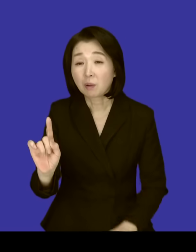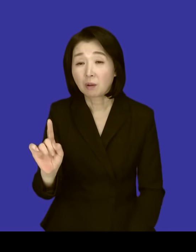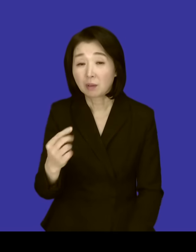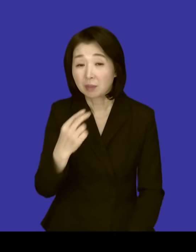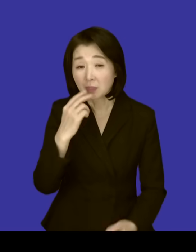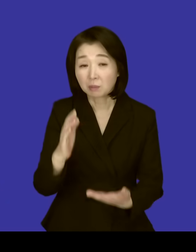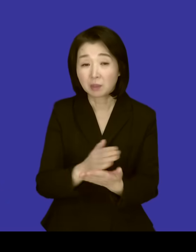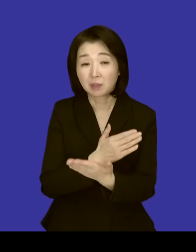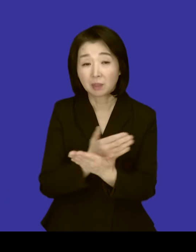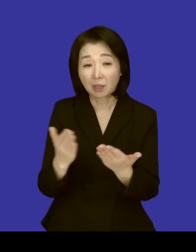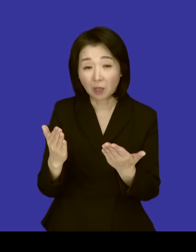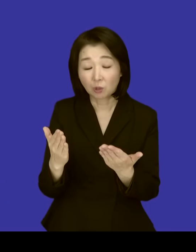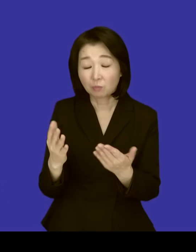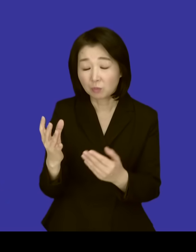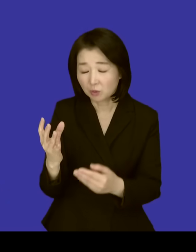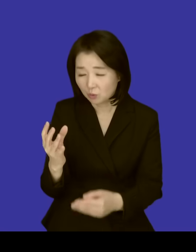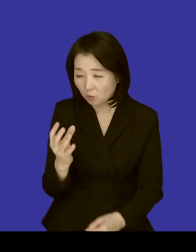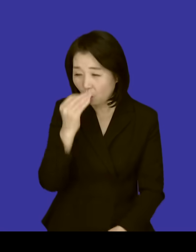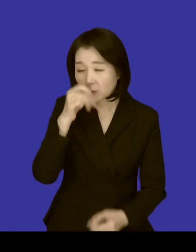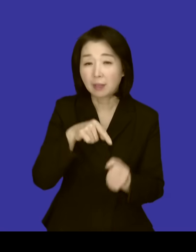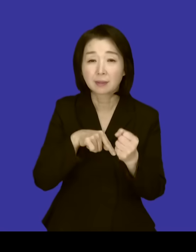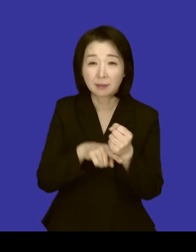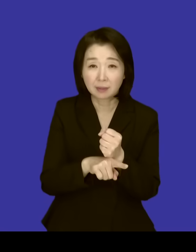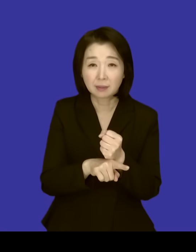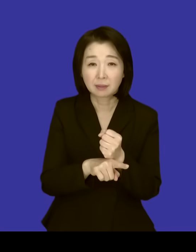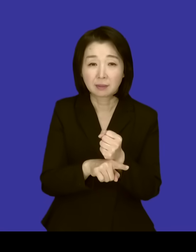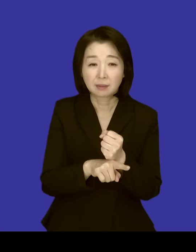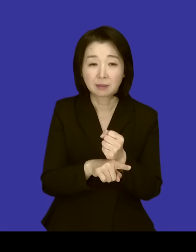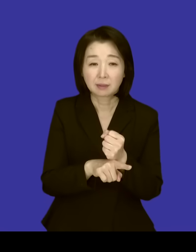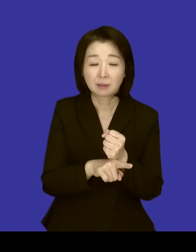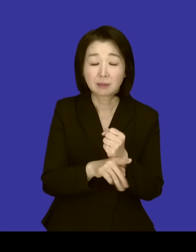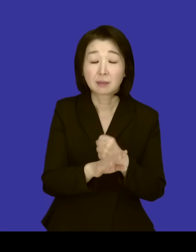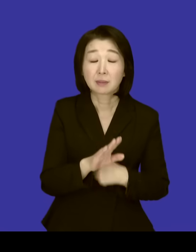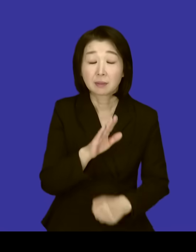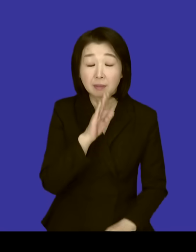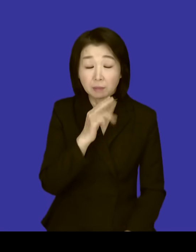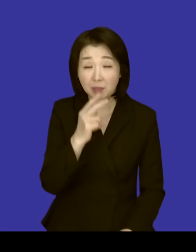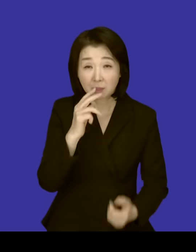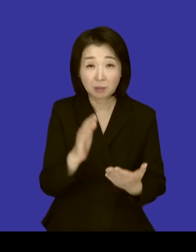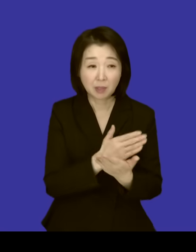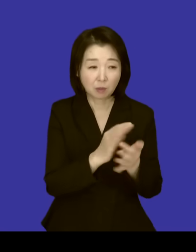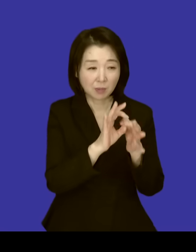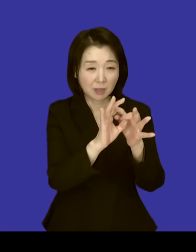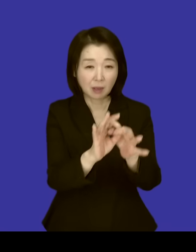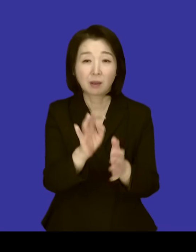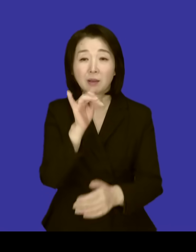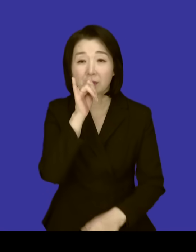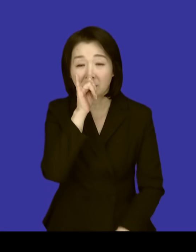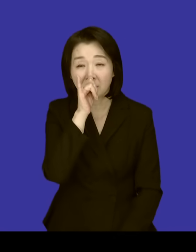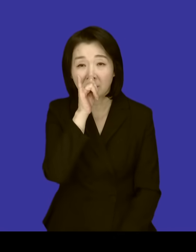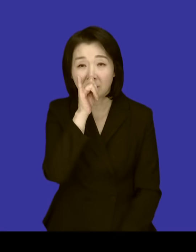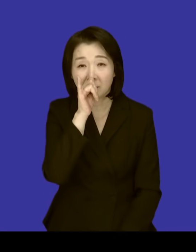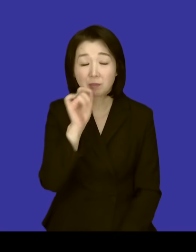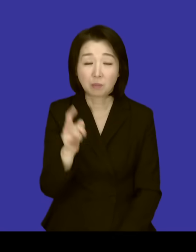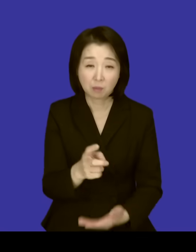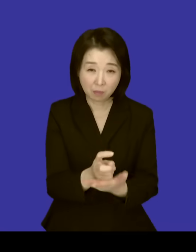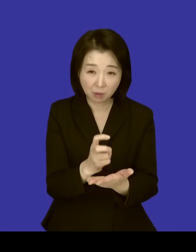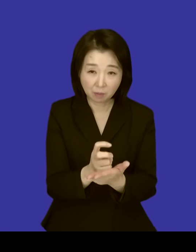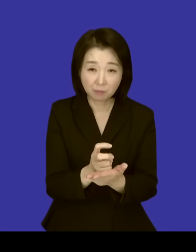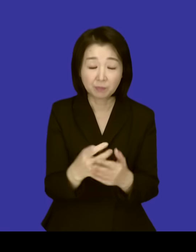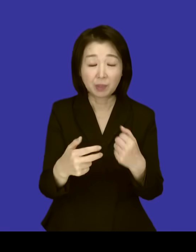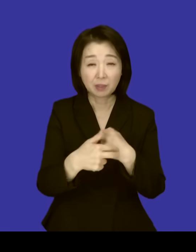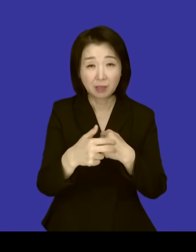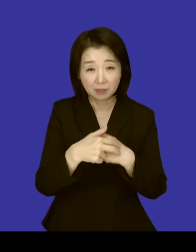생명 나눔을 향한 숭고한 뜻이 이제 실제적으로 이렇게 생명 나눔이 이어질 수 있도록 법적,